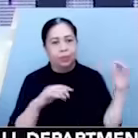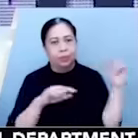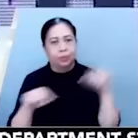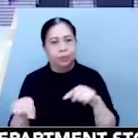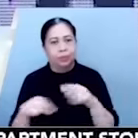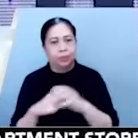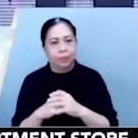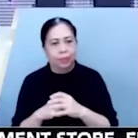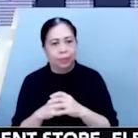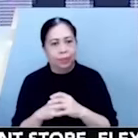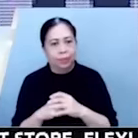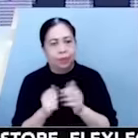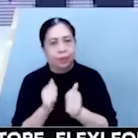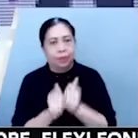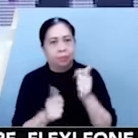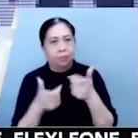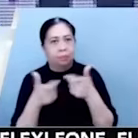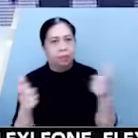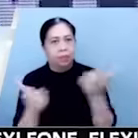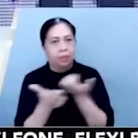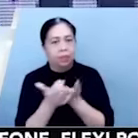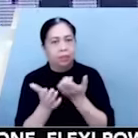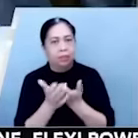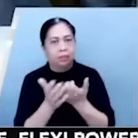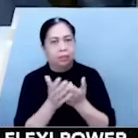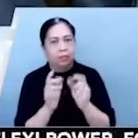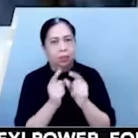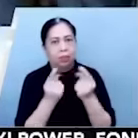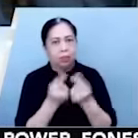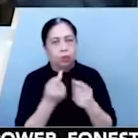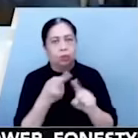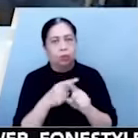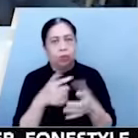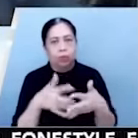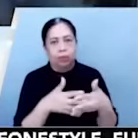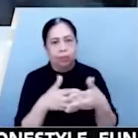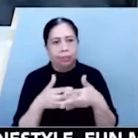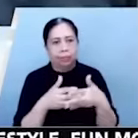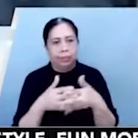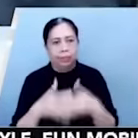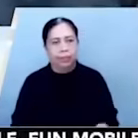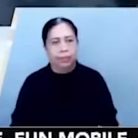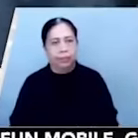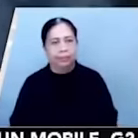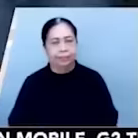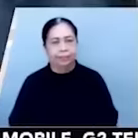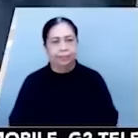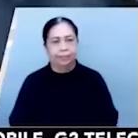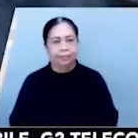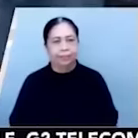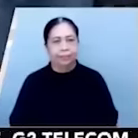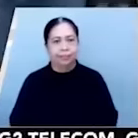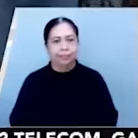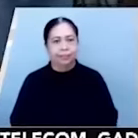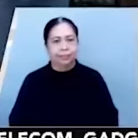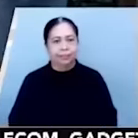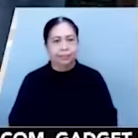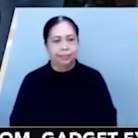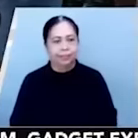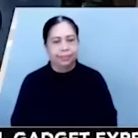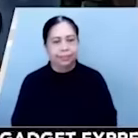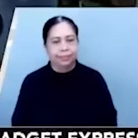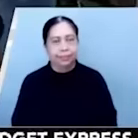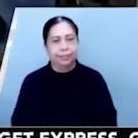ng pinakamalaking economic delegation mula sa Amerika. Para sa GMA Integrated News, JP